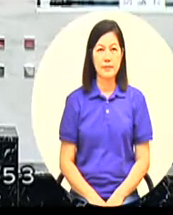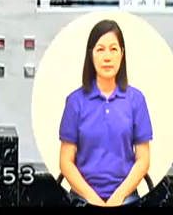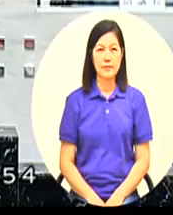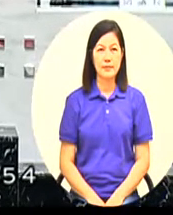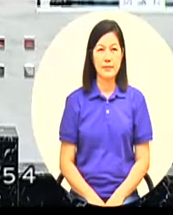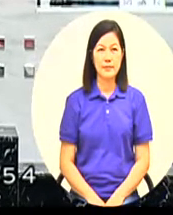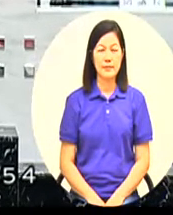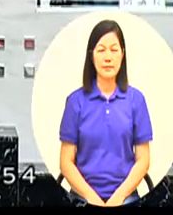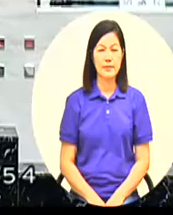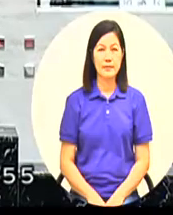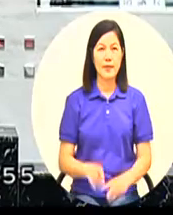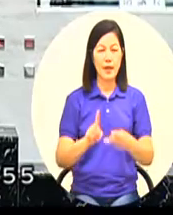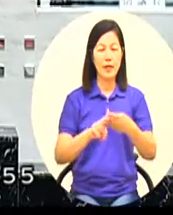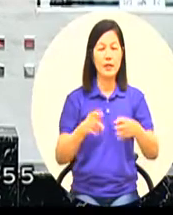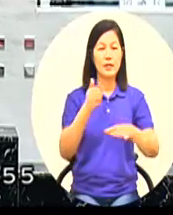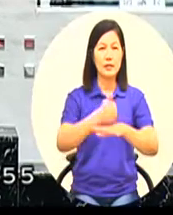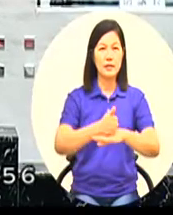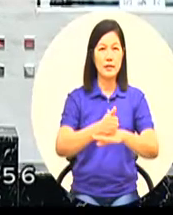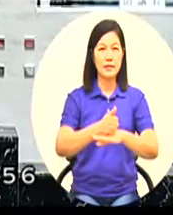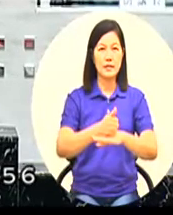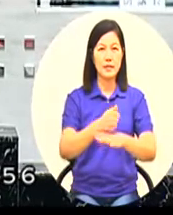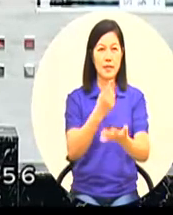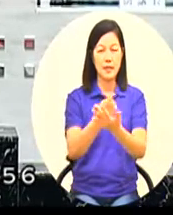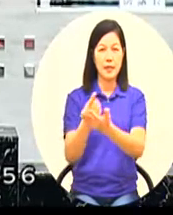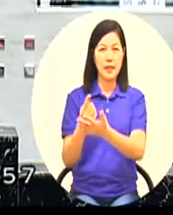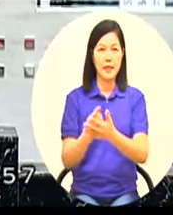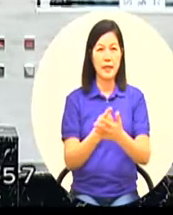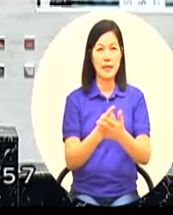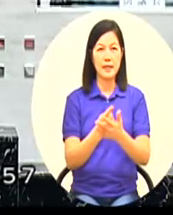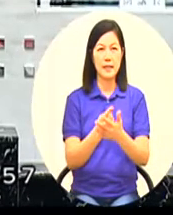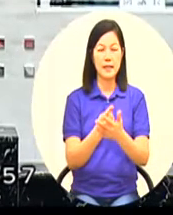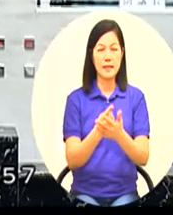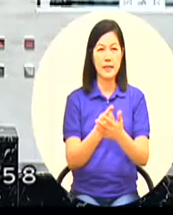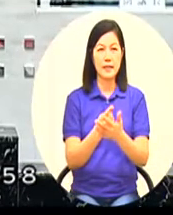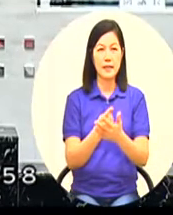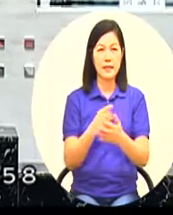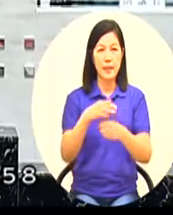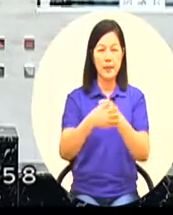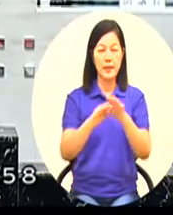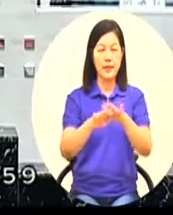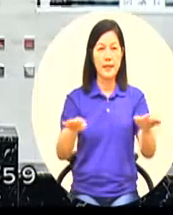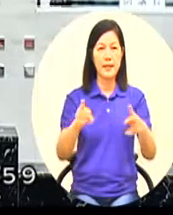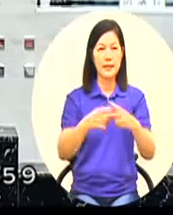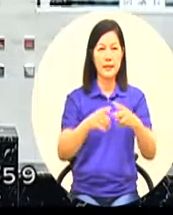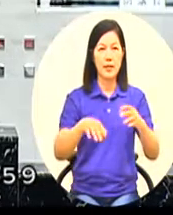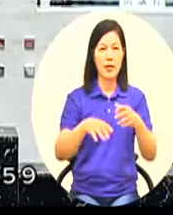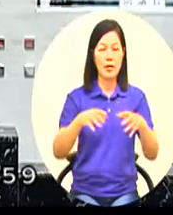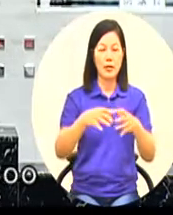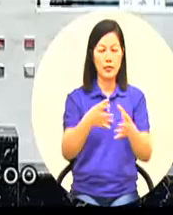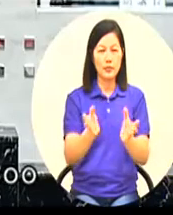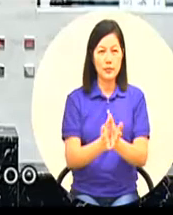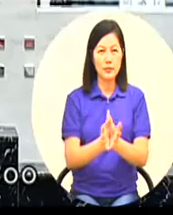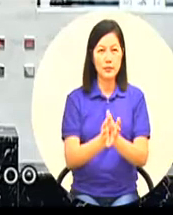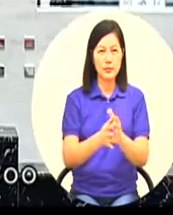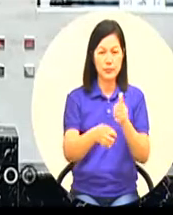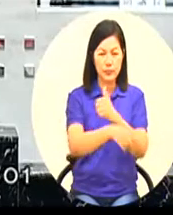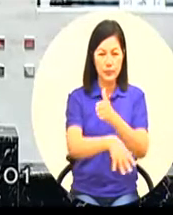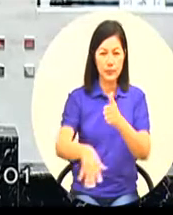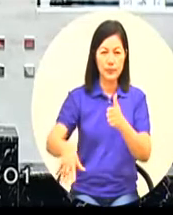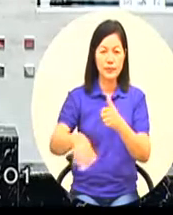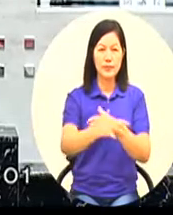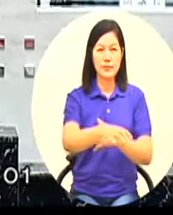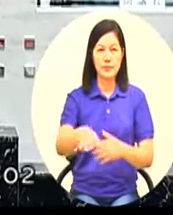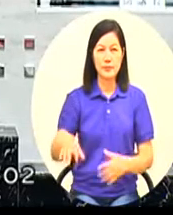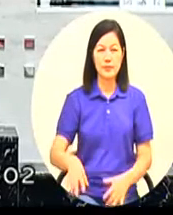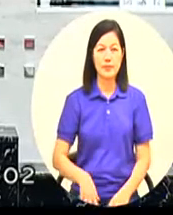会议主席啊，我们今天在场的所有的我们保安小组的各局处啊，以及我们今天